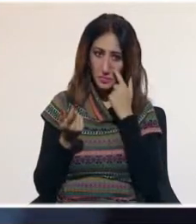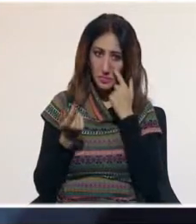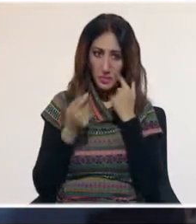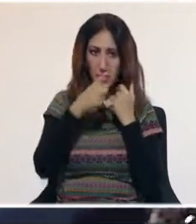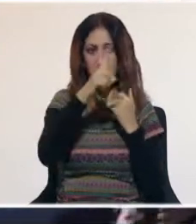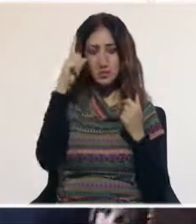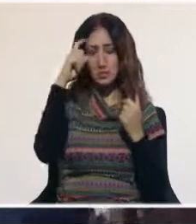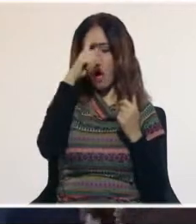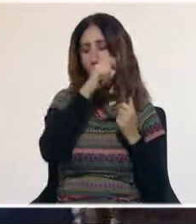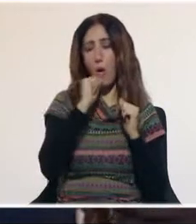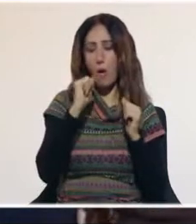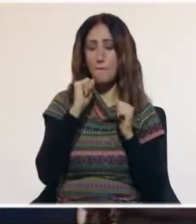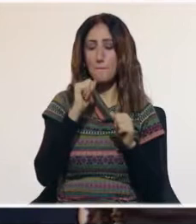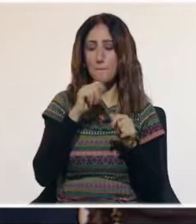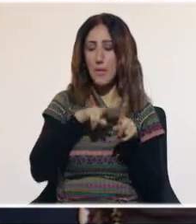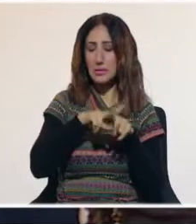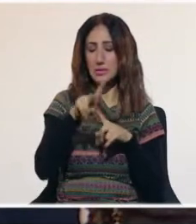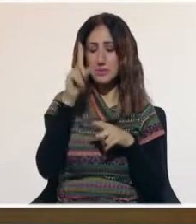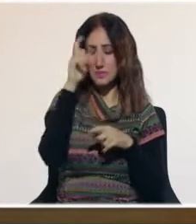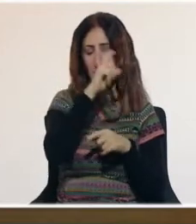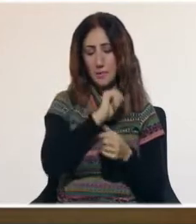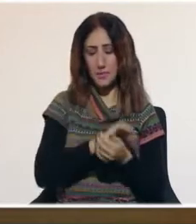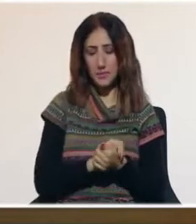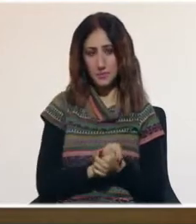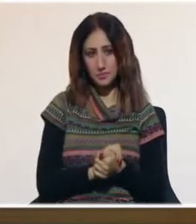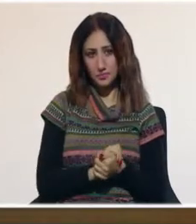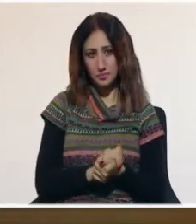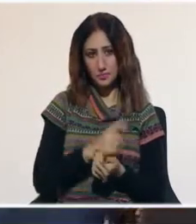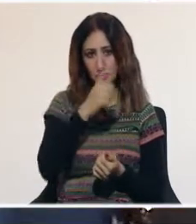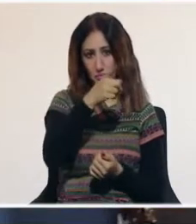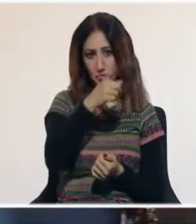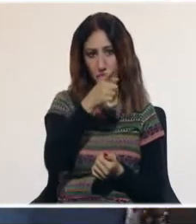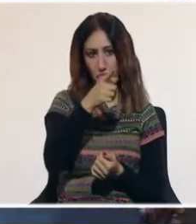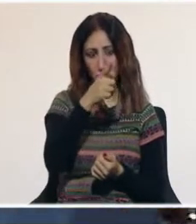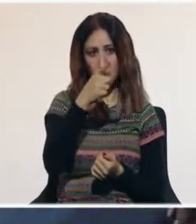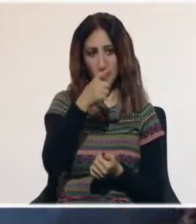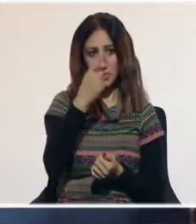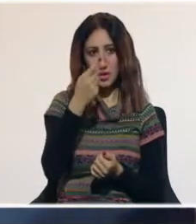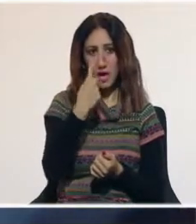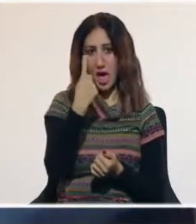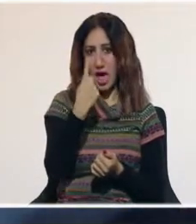بينباع بمعنى اصح. هل انت فعلا دفعت لجوزك 1000 جنيه عشان تطلقي؟ ايوه صدقني،